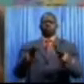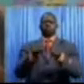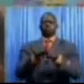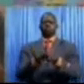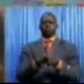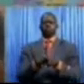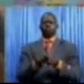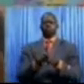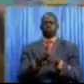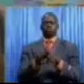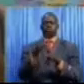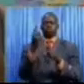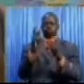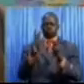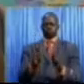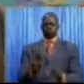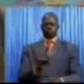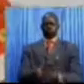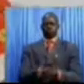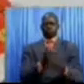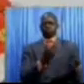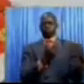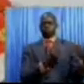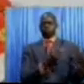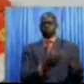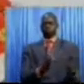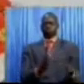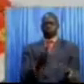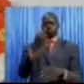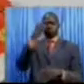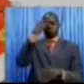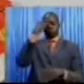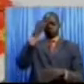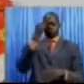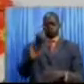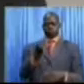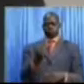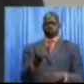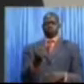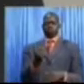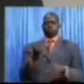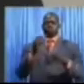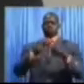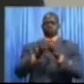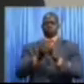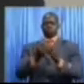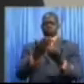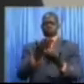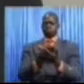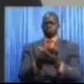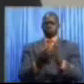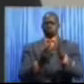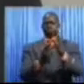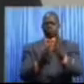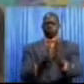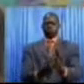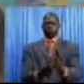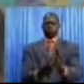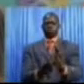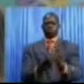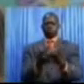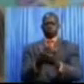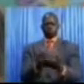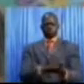C'est quelqu'un qui travaille déjà, c'est un mémoire dont la problématique a été bien posée, bien